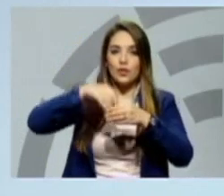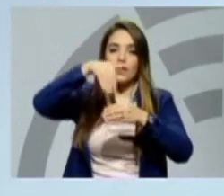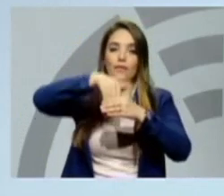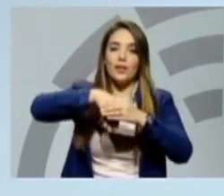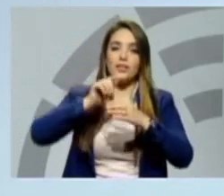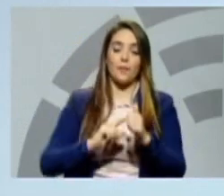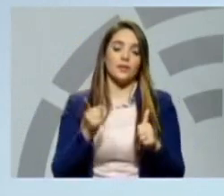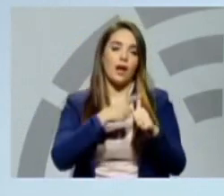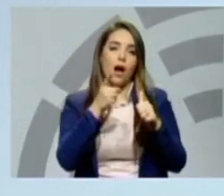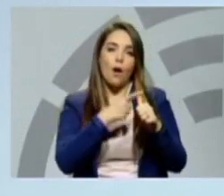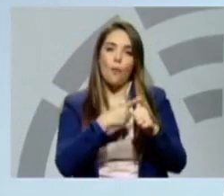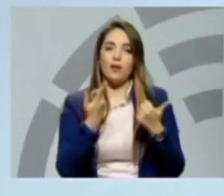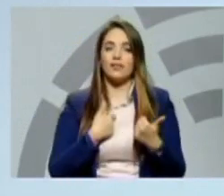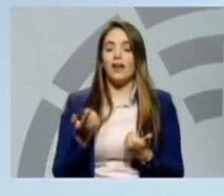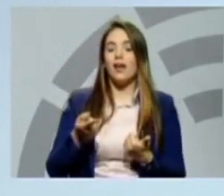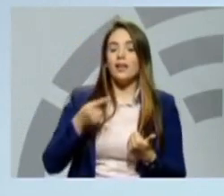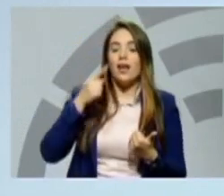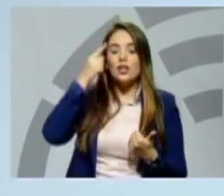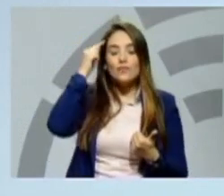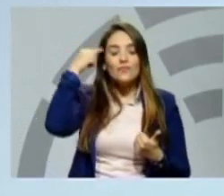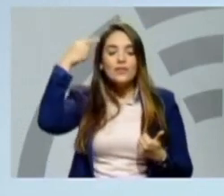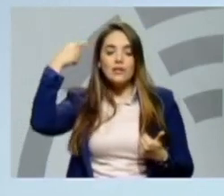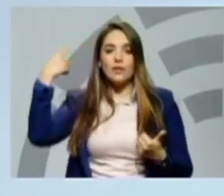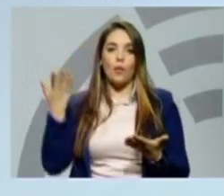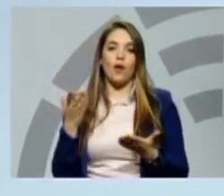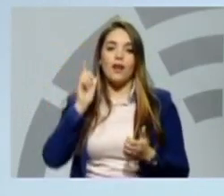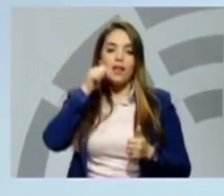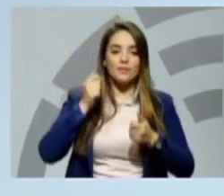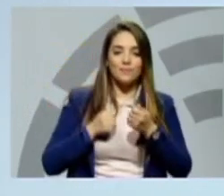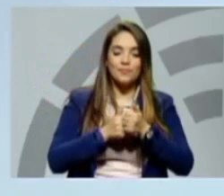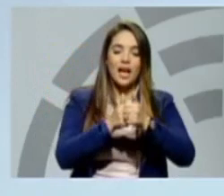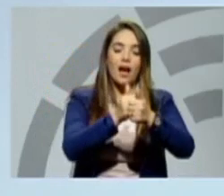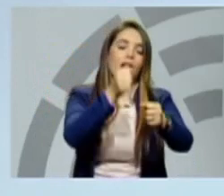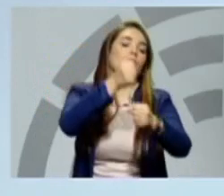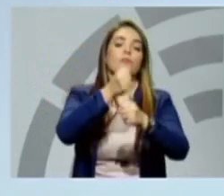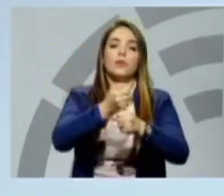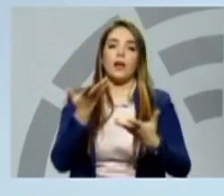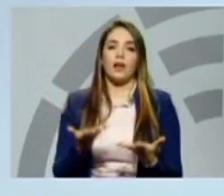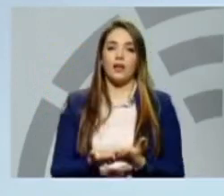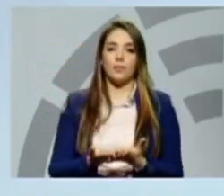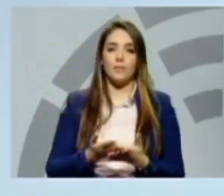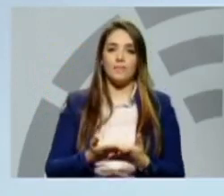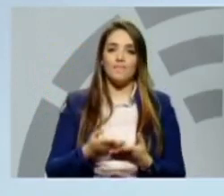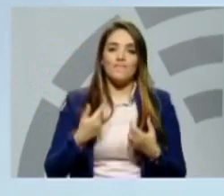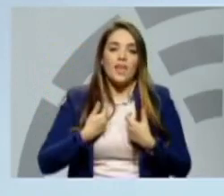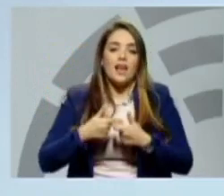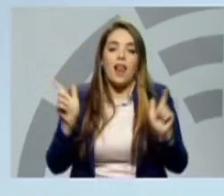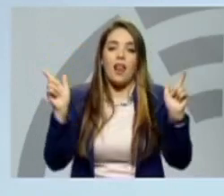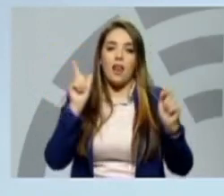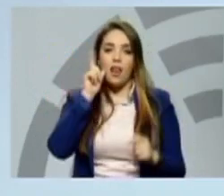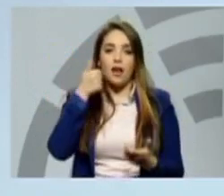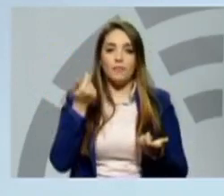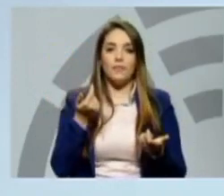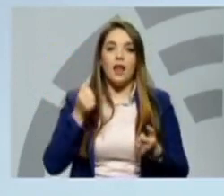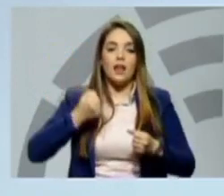اولا ايميلي انه مواصله العمل هو واجب مقدس وانه عدم الاستسلام هو الطريق الوحيد المتبقي